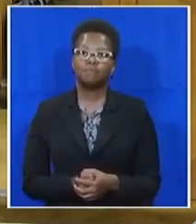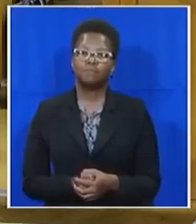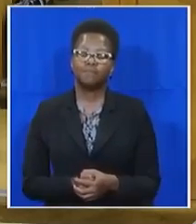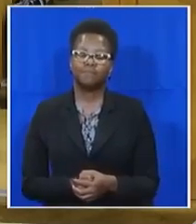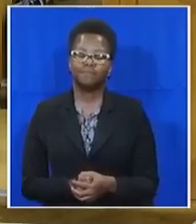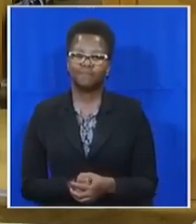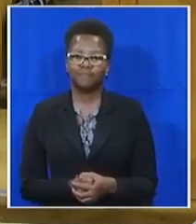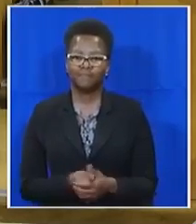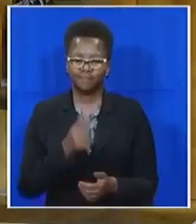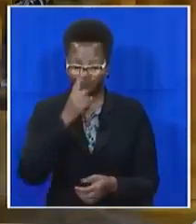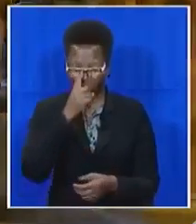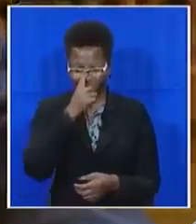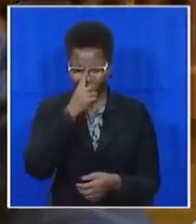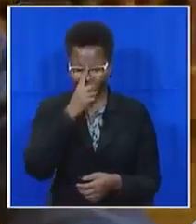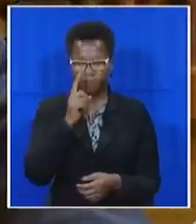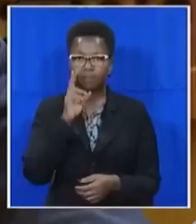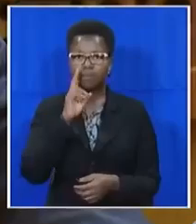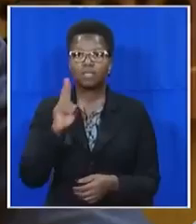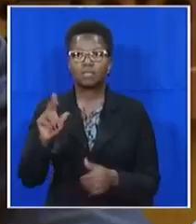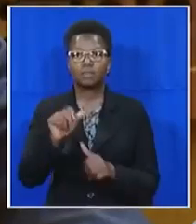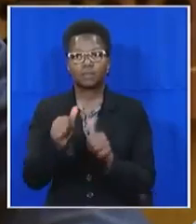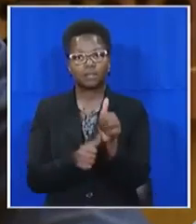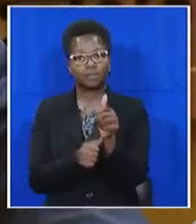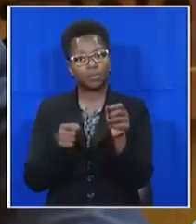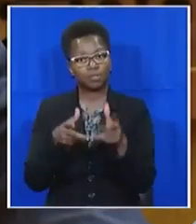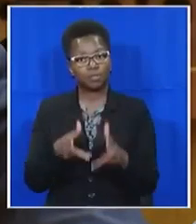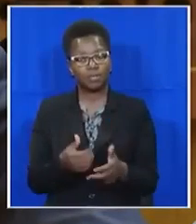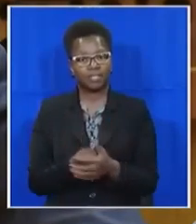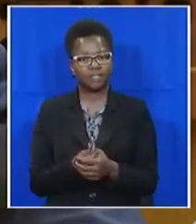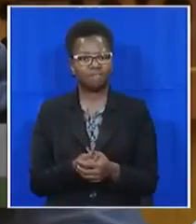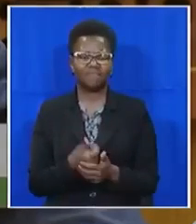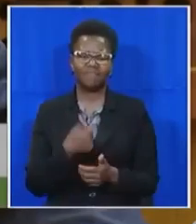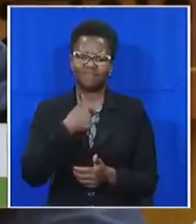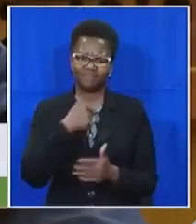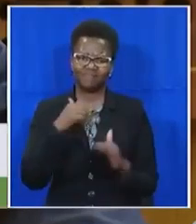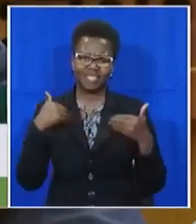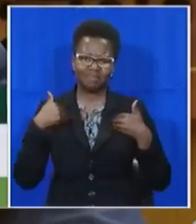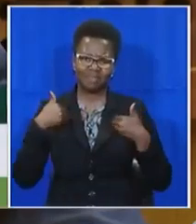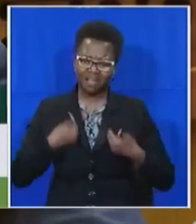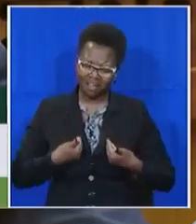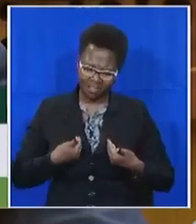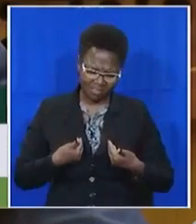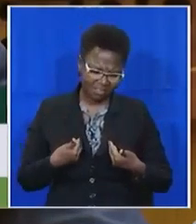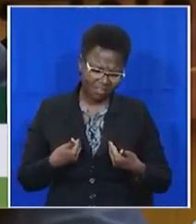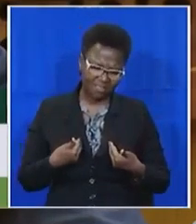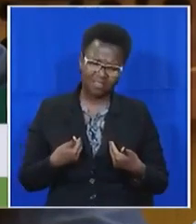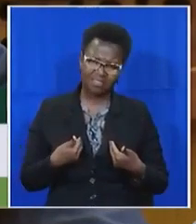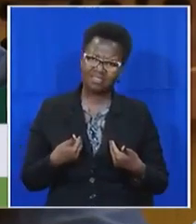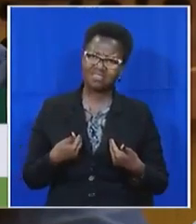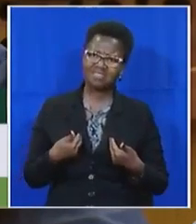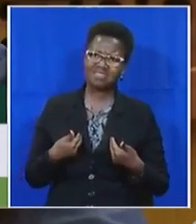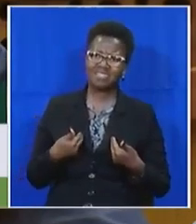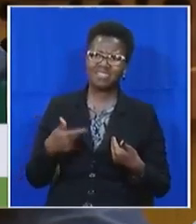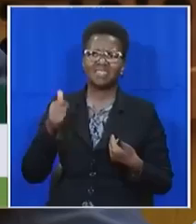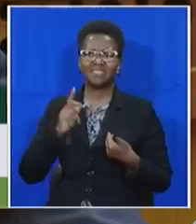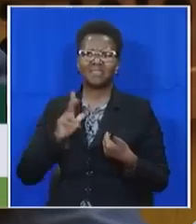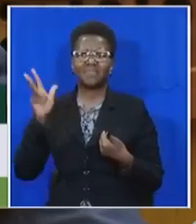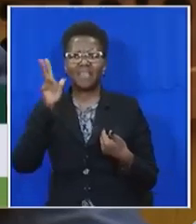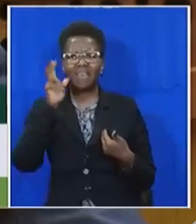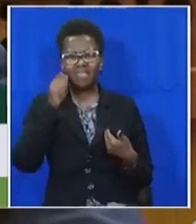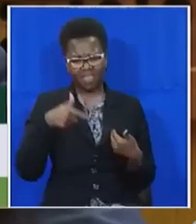Agbare adjunkspeaker, ek is moeg daarvoor om elke keer hier in die parlement te moet hoor dat die grond is